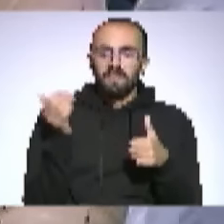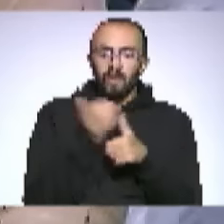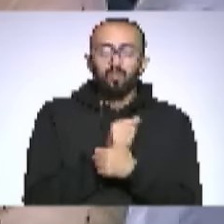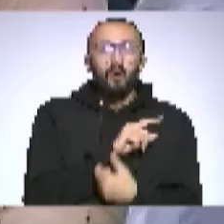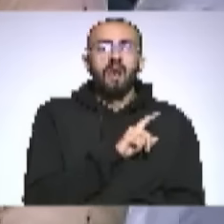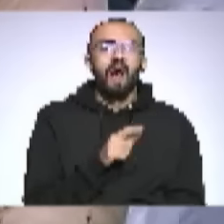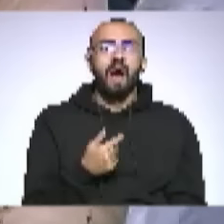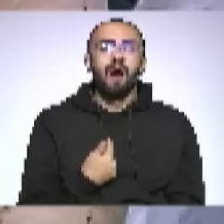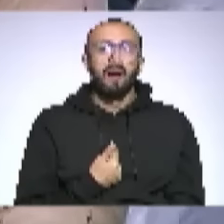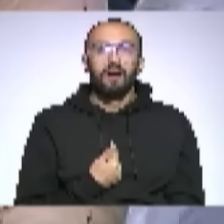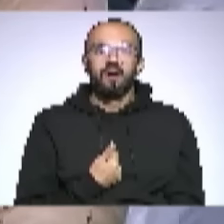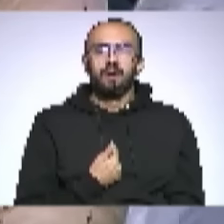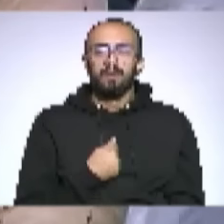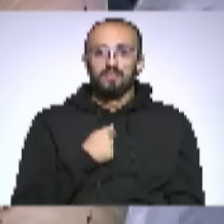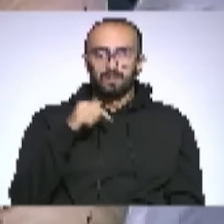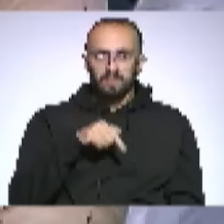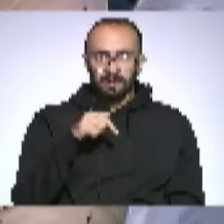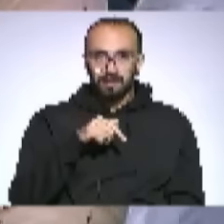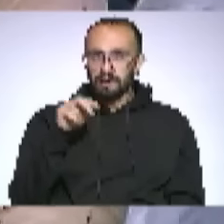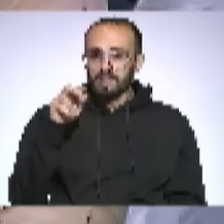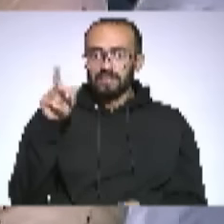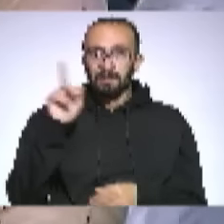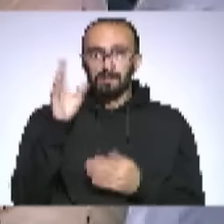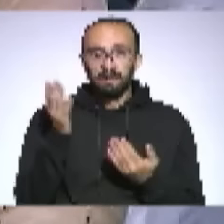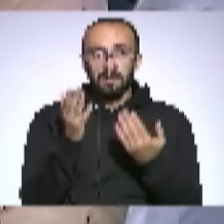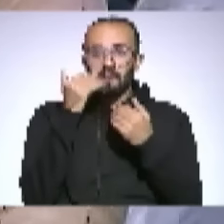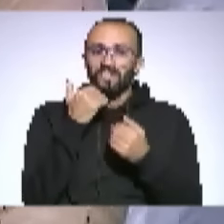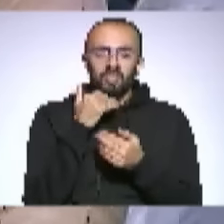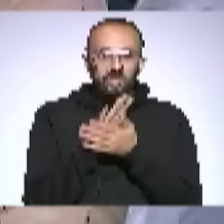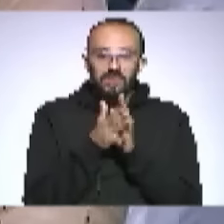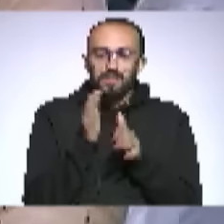ام لا الان الدوله لا تعترف بالصلاه